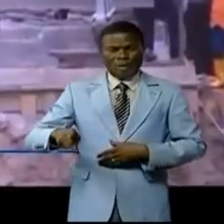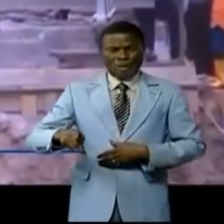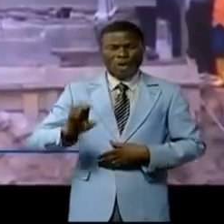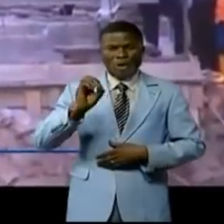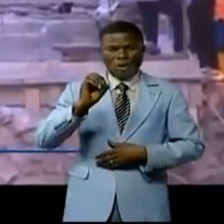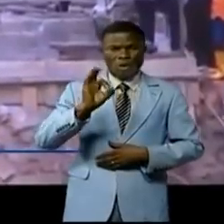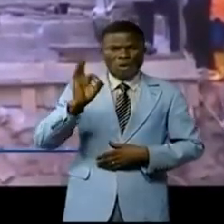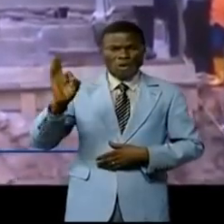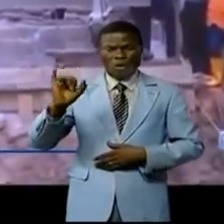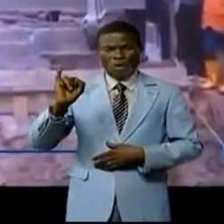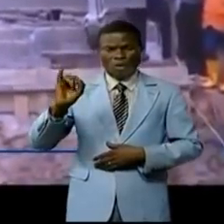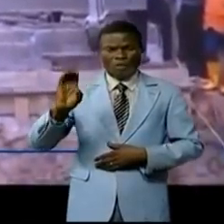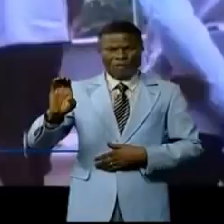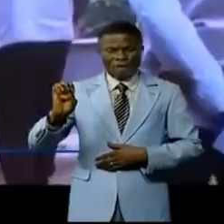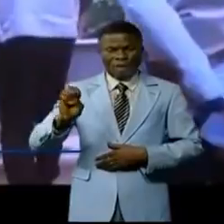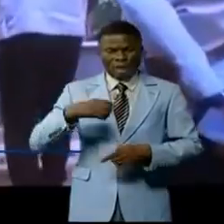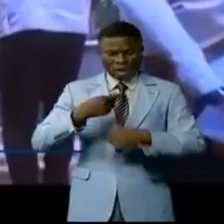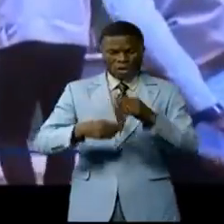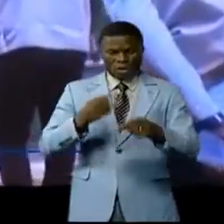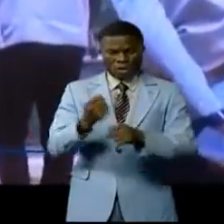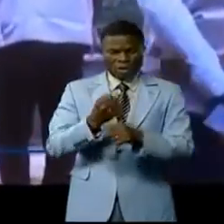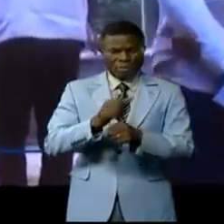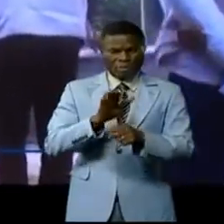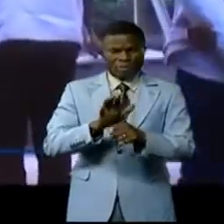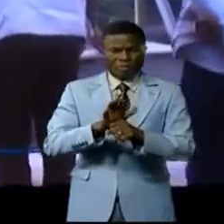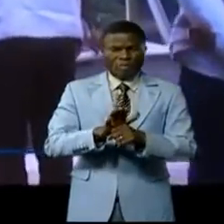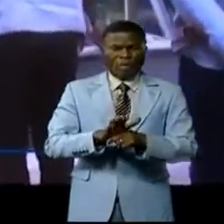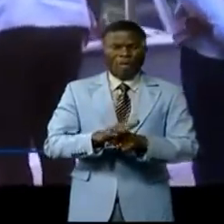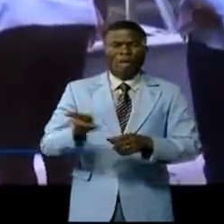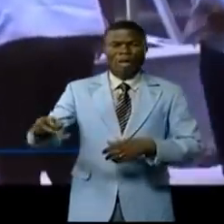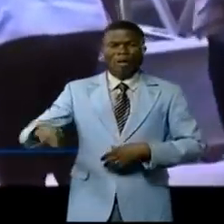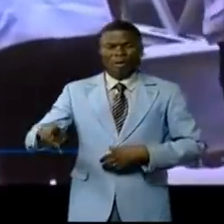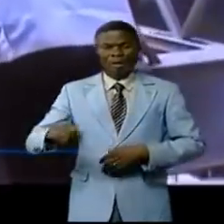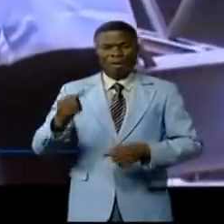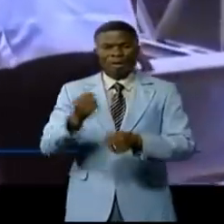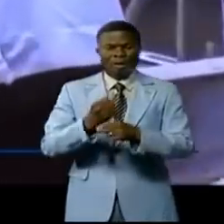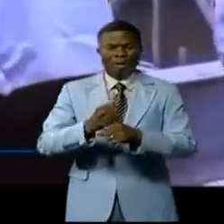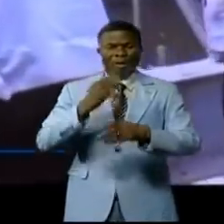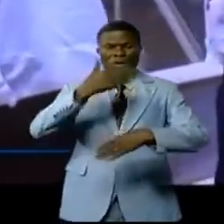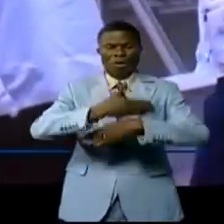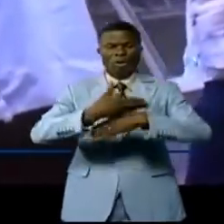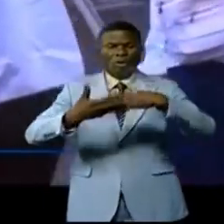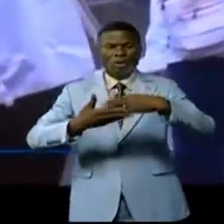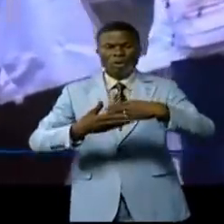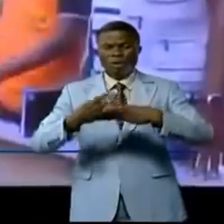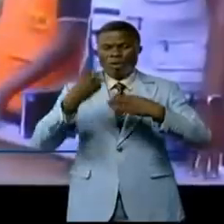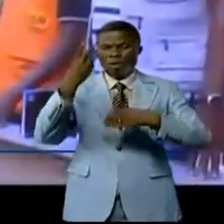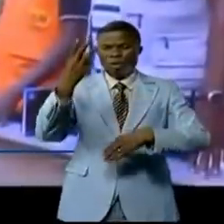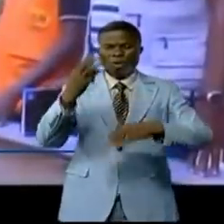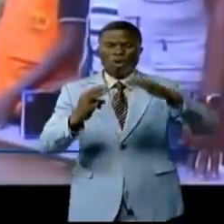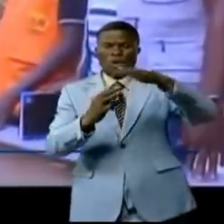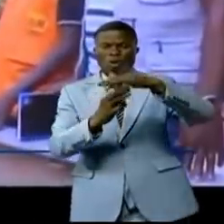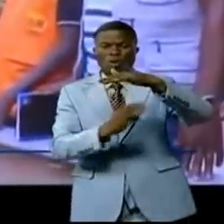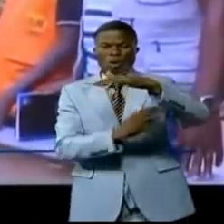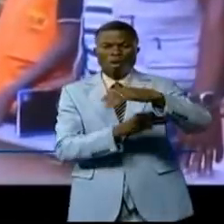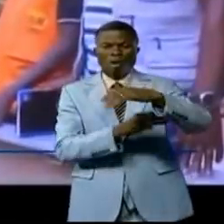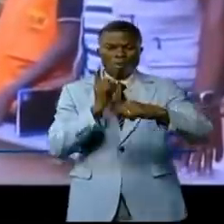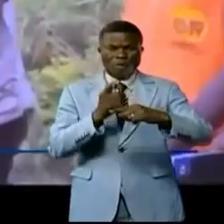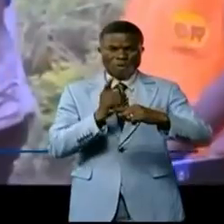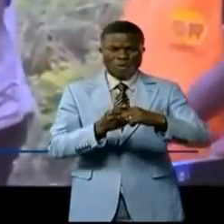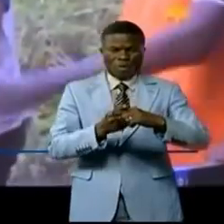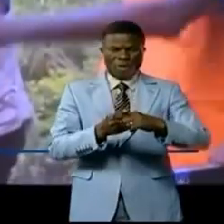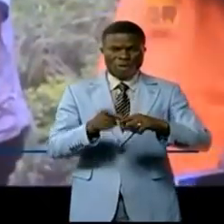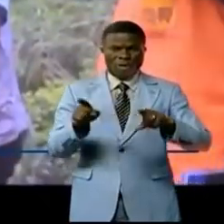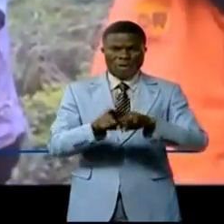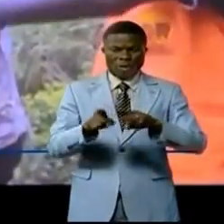sud de Bangui vient de lancer parmi tant d'autres en cours dans la province les travaux de construction de trois ponts métalliques modulaires du type